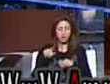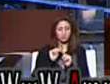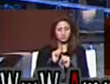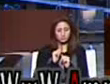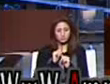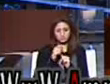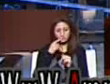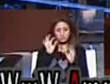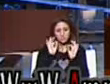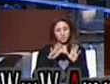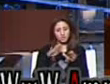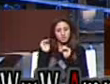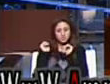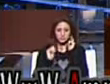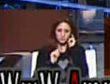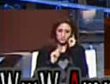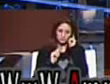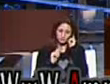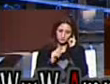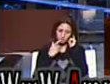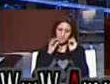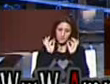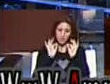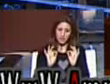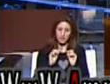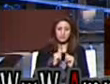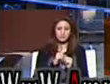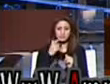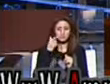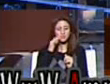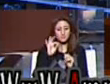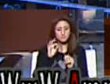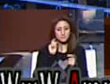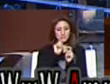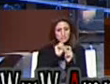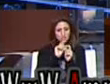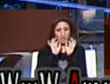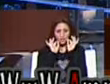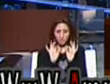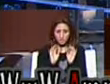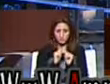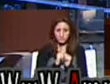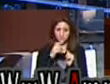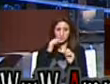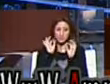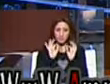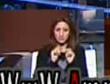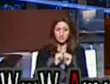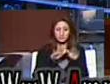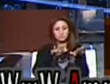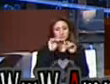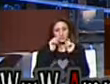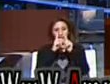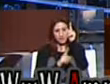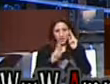انه غير راضي عن طريق عزل النائب العام. يجب ان يتم تصحيح الامر ويجب ان يتراجع المستشار طلعت ابراهيم عن اصراره في التمسك بمنصب